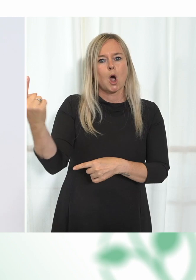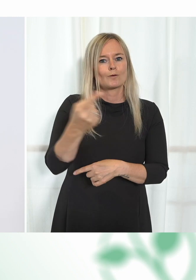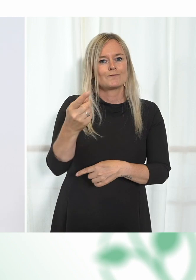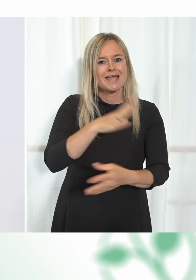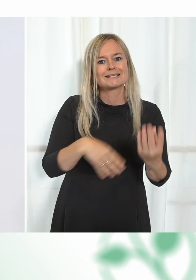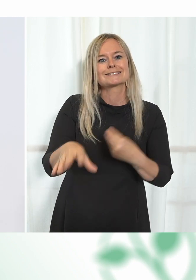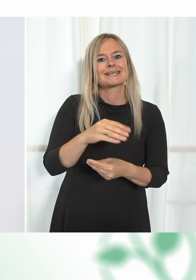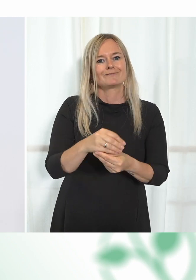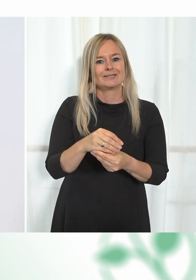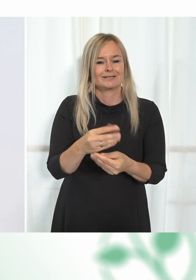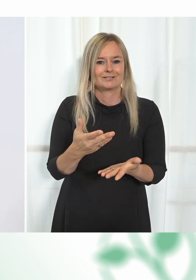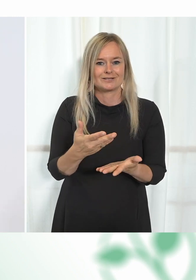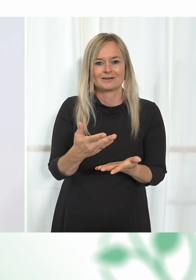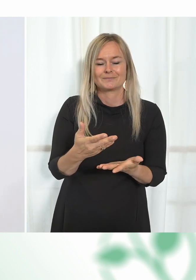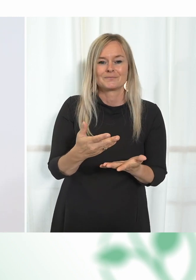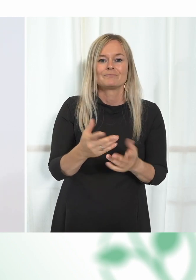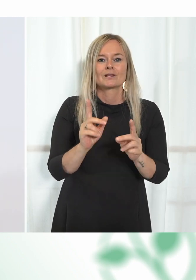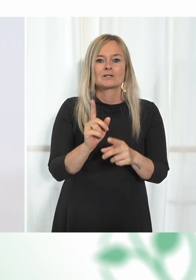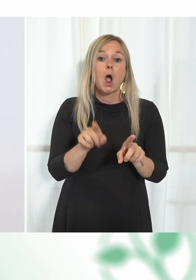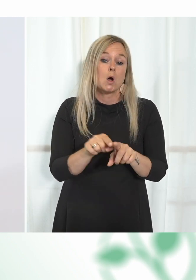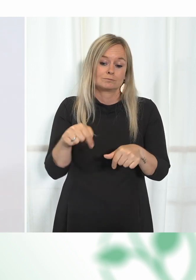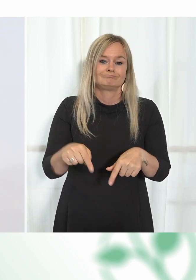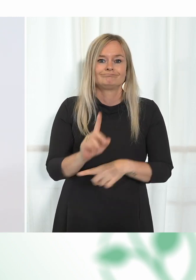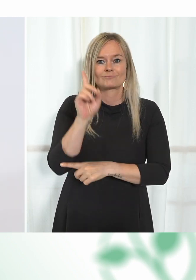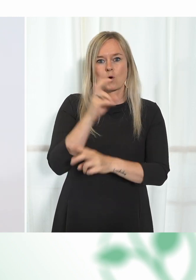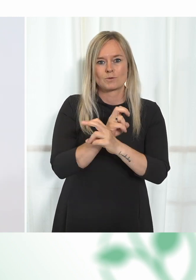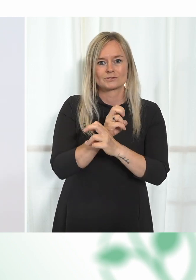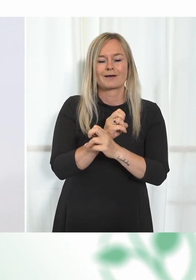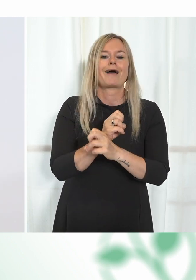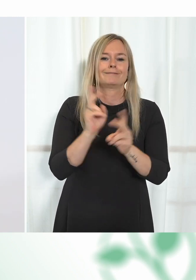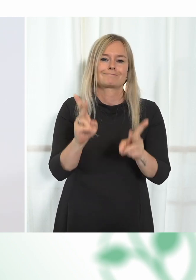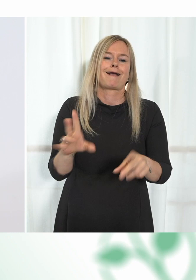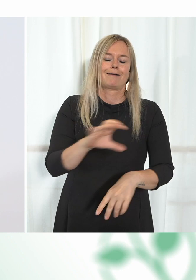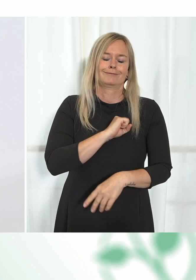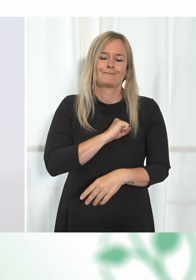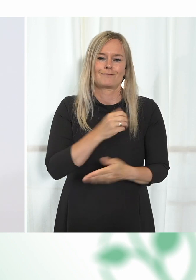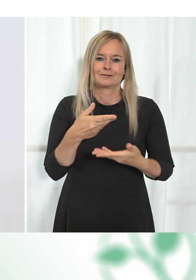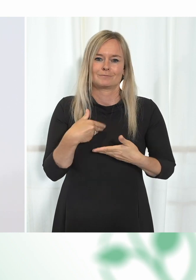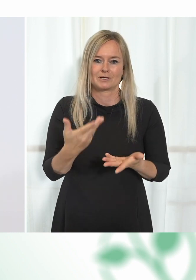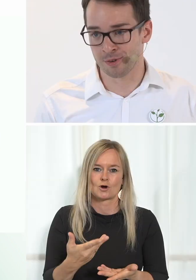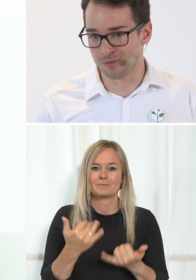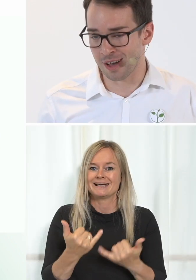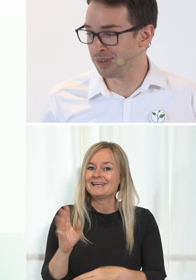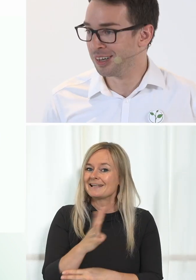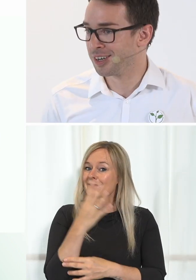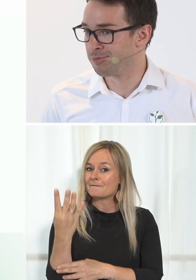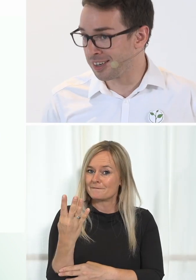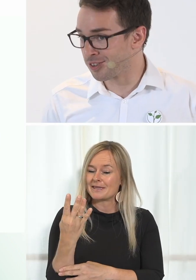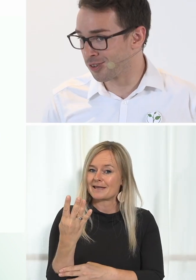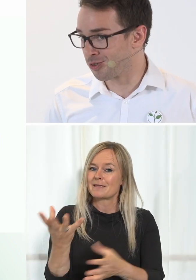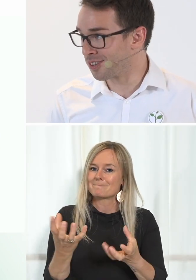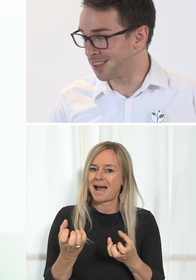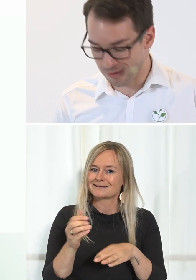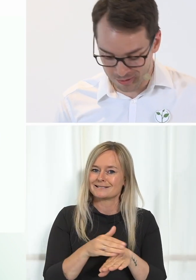in Österreich und vor allem hier regional in Oberösterreich können davon profitieren. Und wir kommen jetzt zum vierten Best-Practice-Beispiel und wir haben